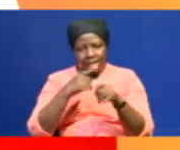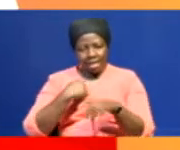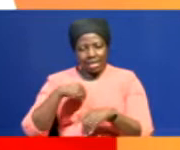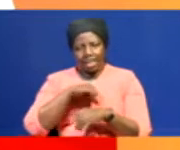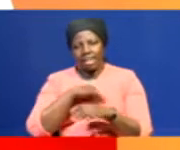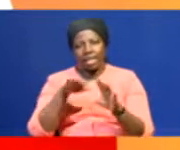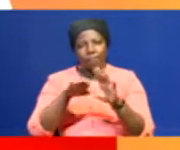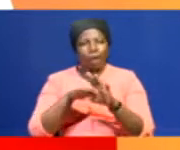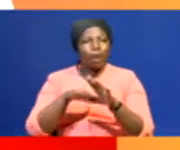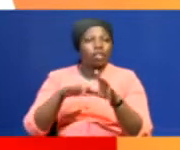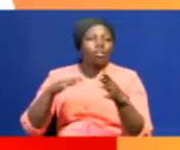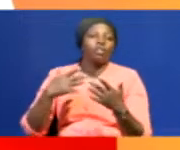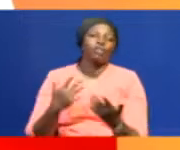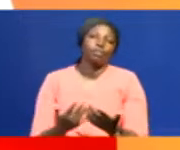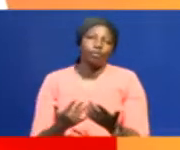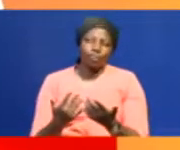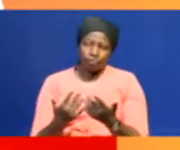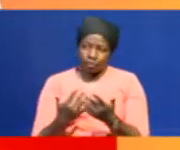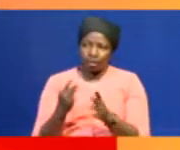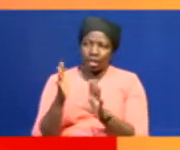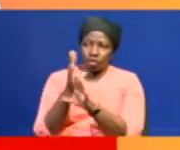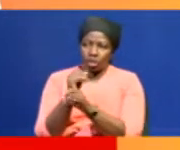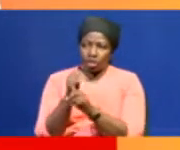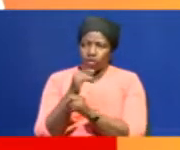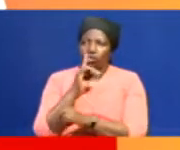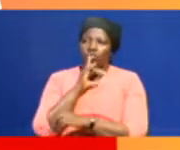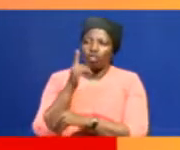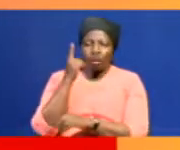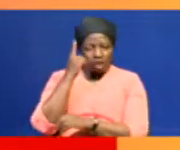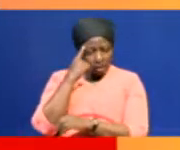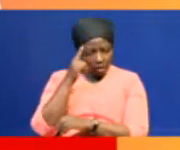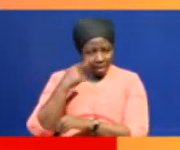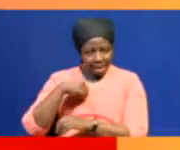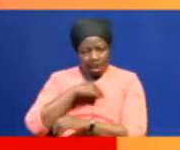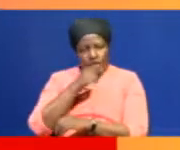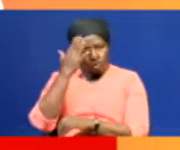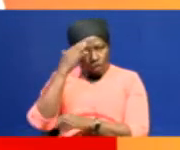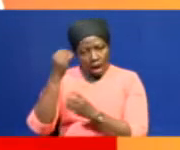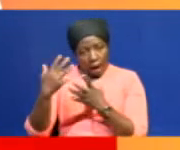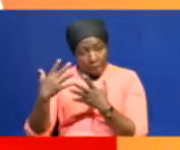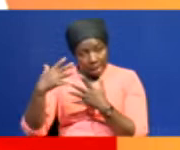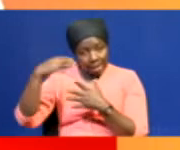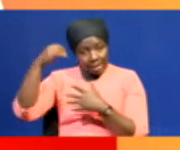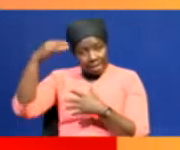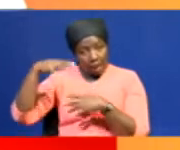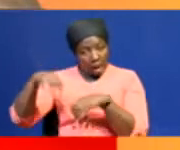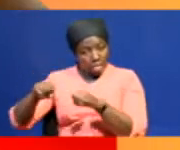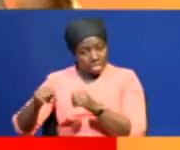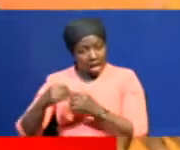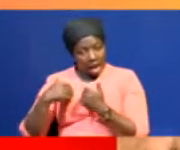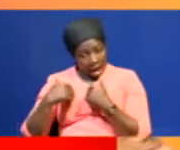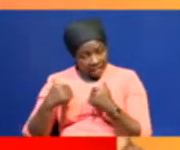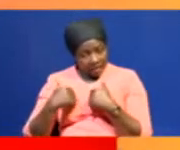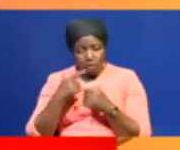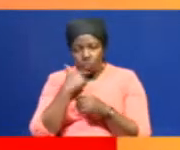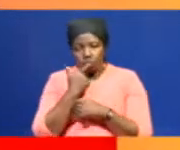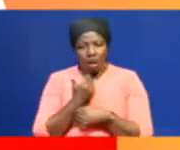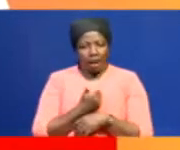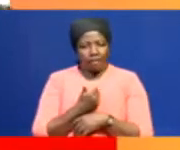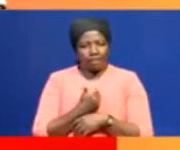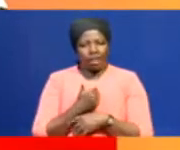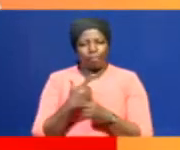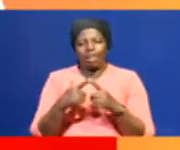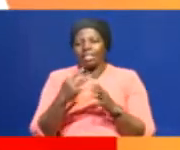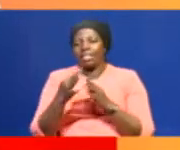pikipiki ndio tuweze kujua ni ngapi zimeingia na ni nani ako nayo mapema, lakini tukiacha tena ziende zijae ndio